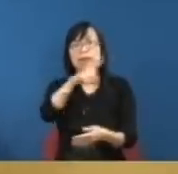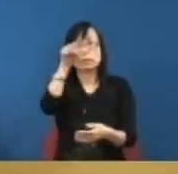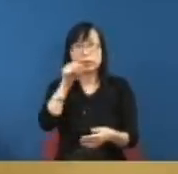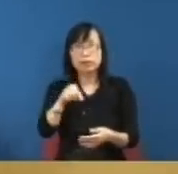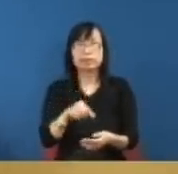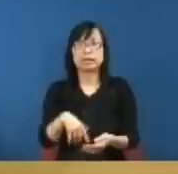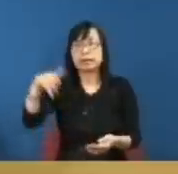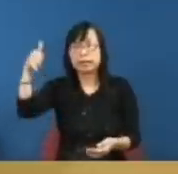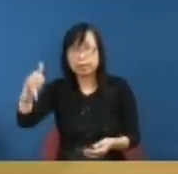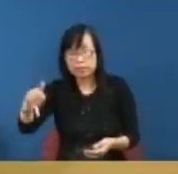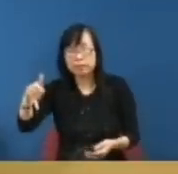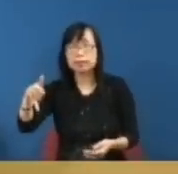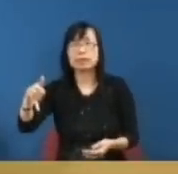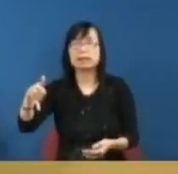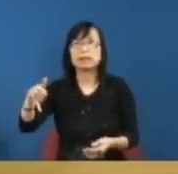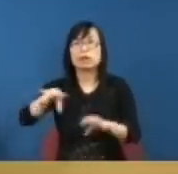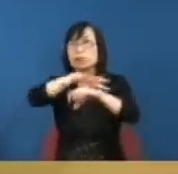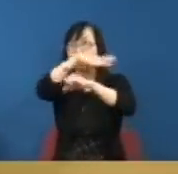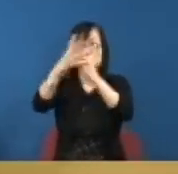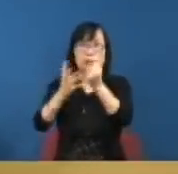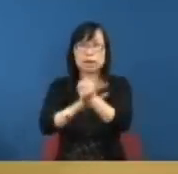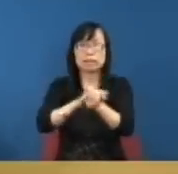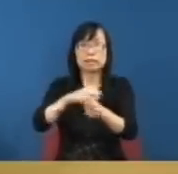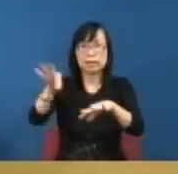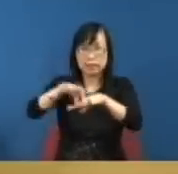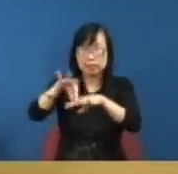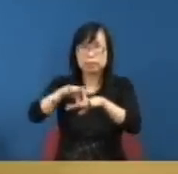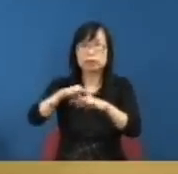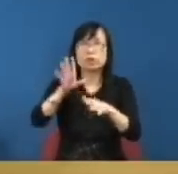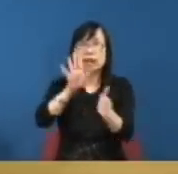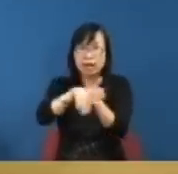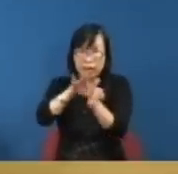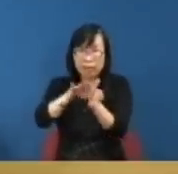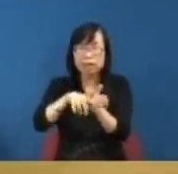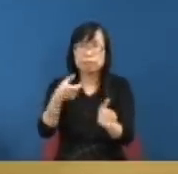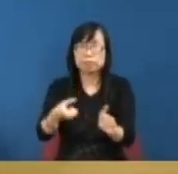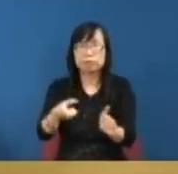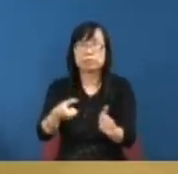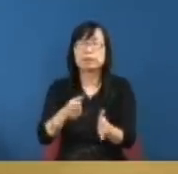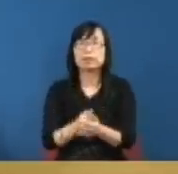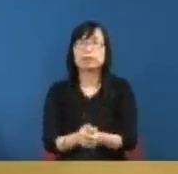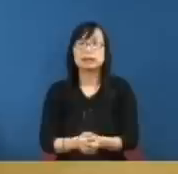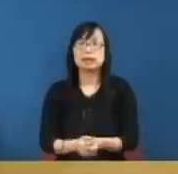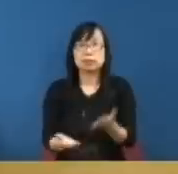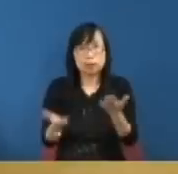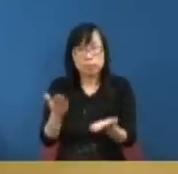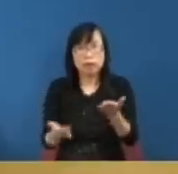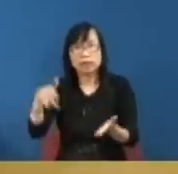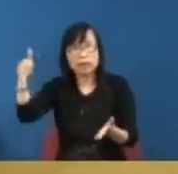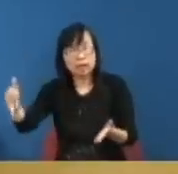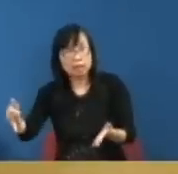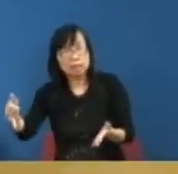個全世界的金融投騙術資本主義那一方，抑或是站